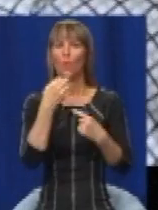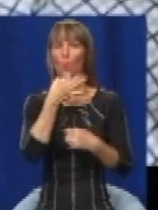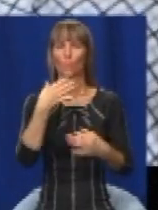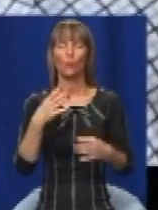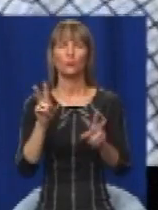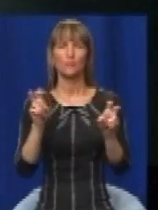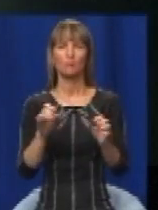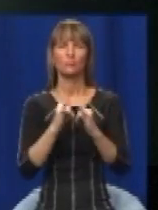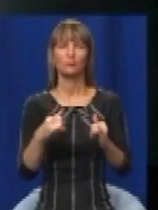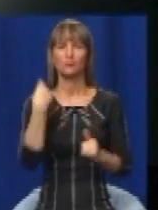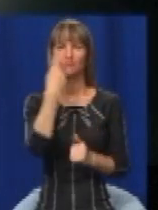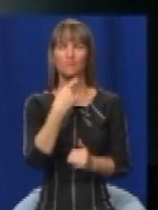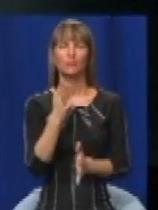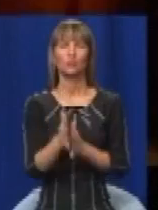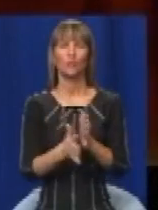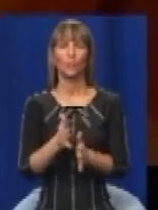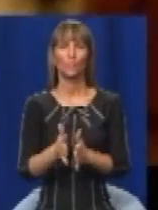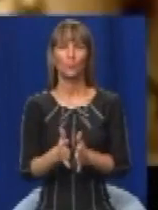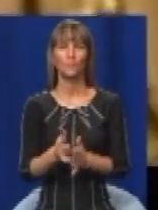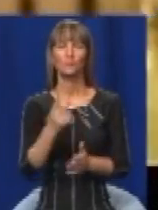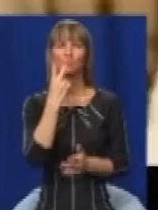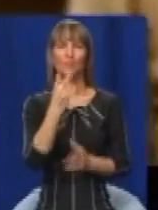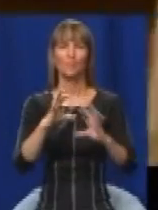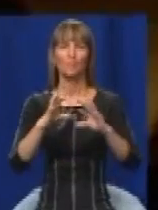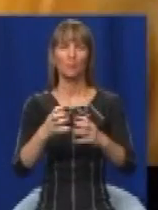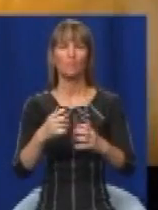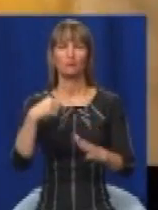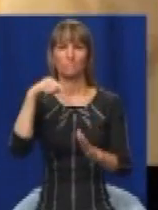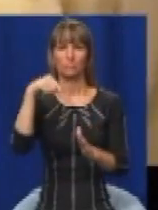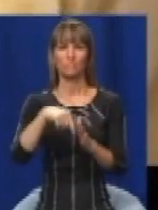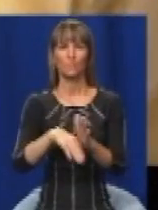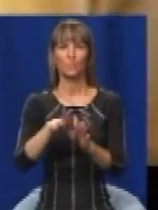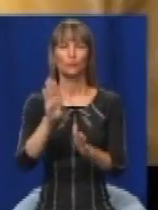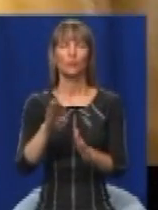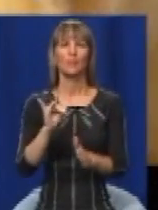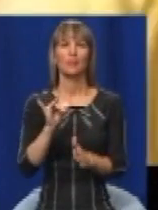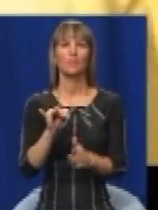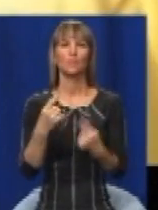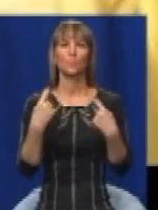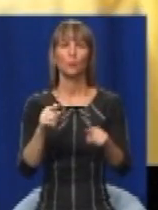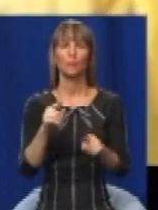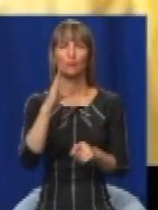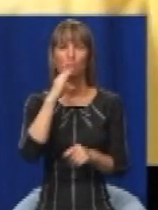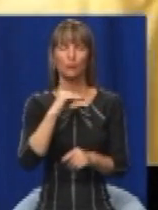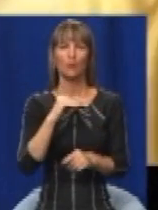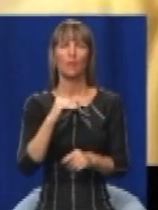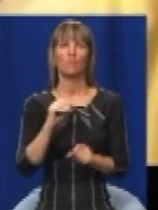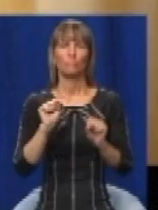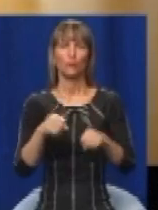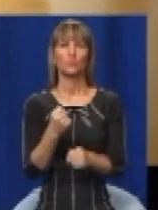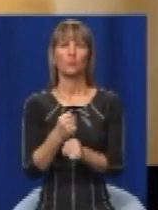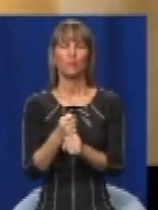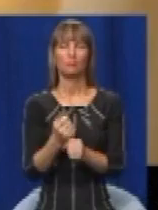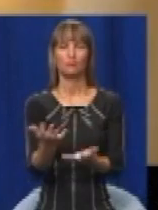міміку, інтонацію, жестикулюйте. Дивіться на світ з оптимізмом. Як і всі інші навички і знання, можна здобути